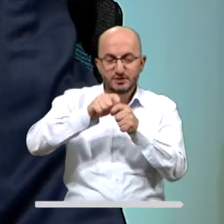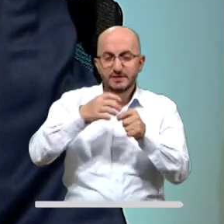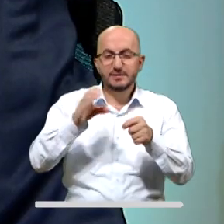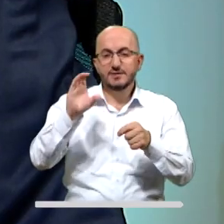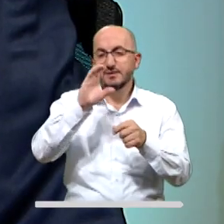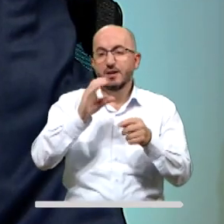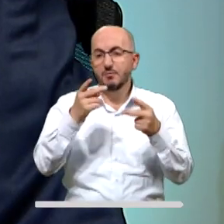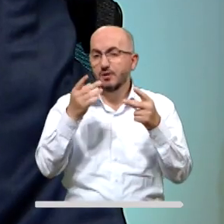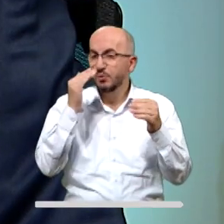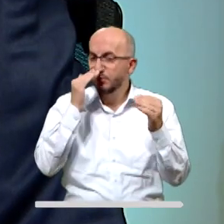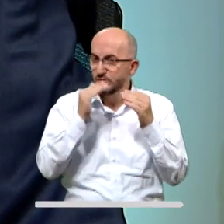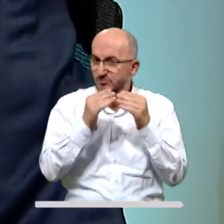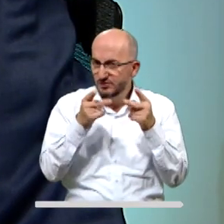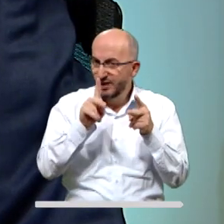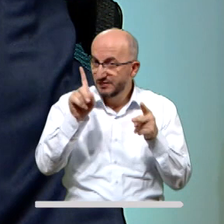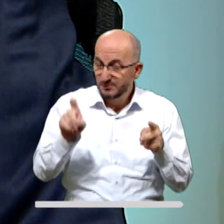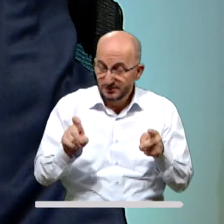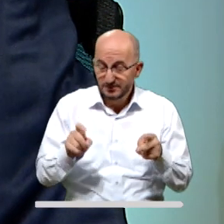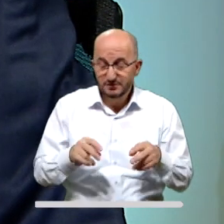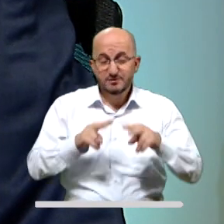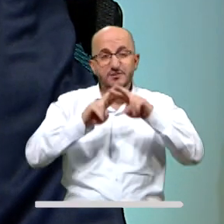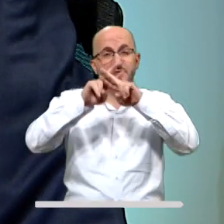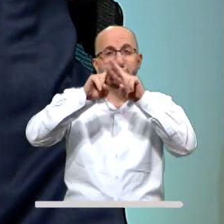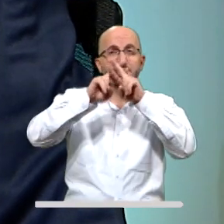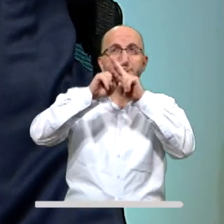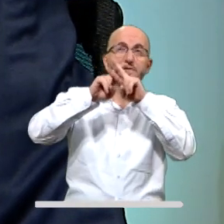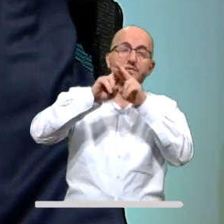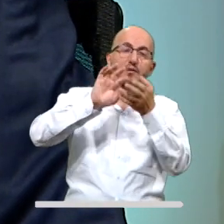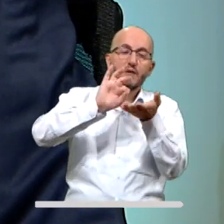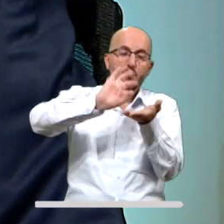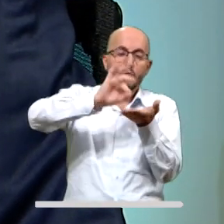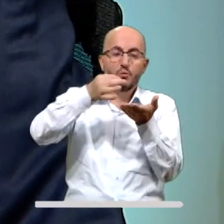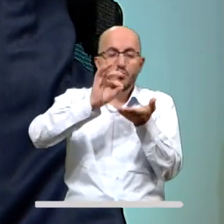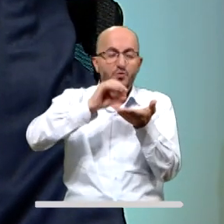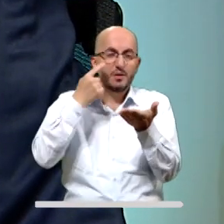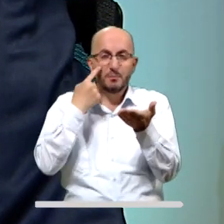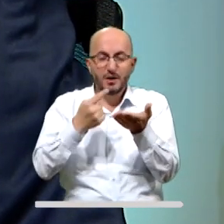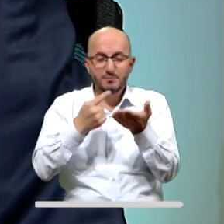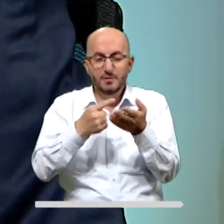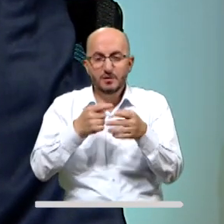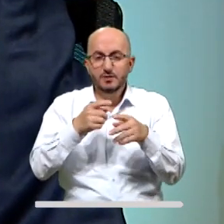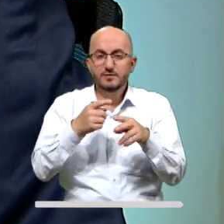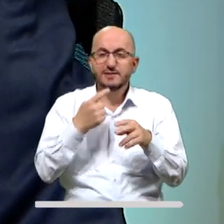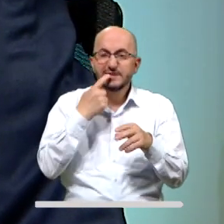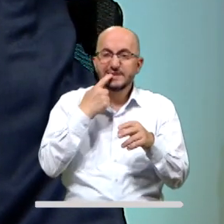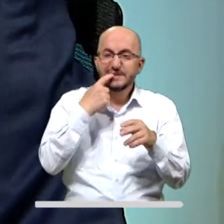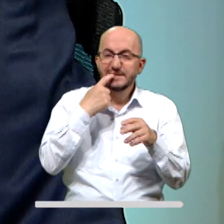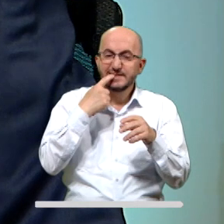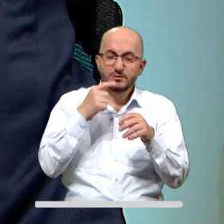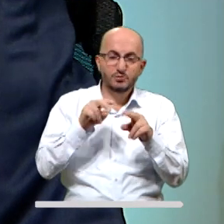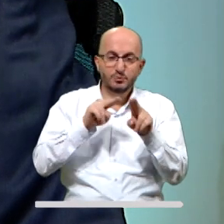Ya bu kurşun döktürmek, bir takım yıldız fallarına bakmak falan, bir defa hemen ifade edelim.